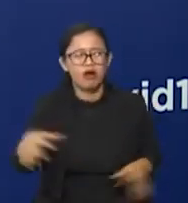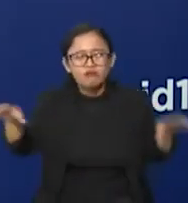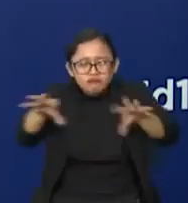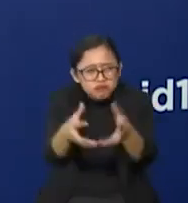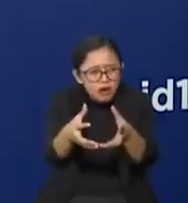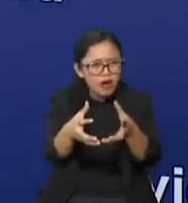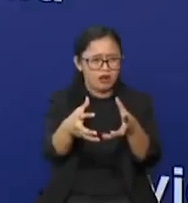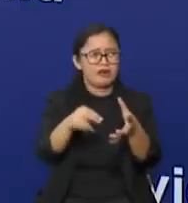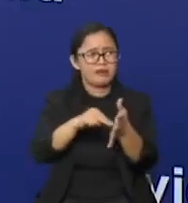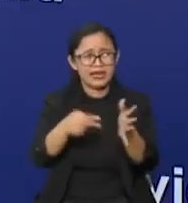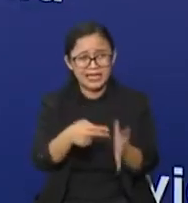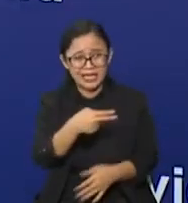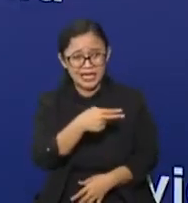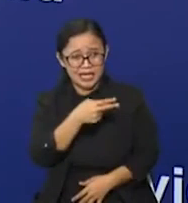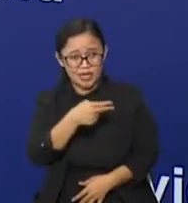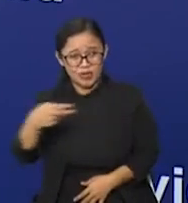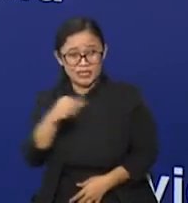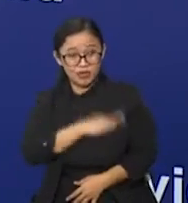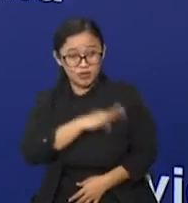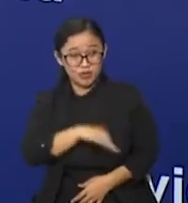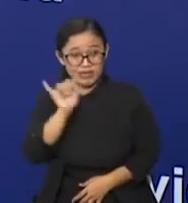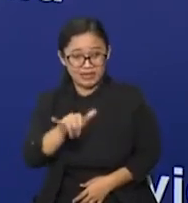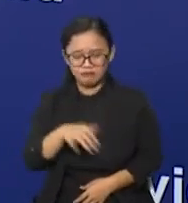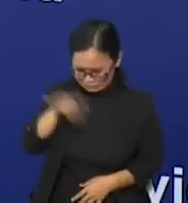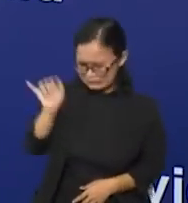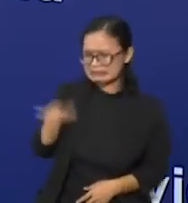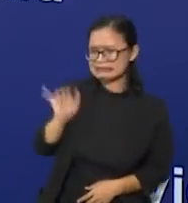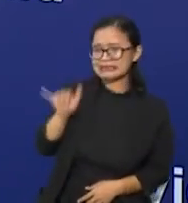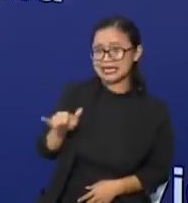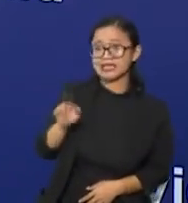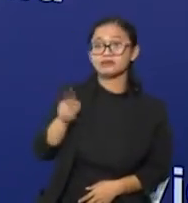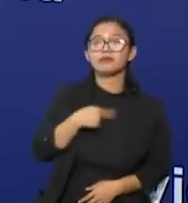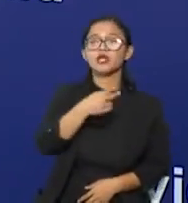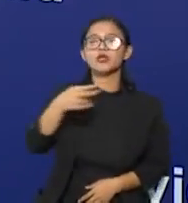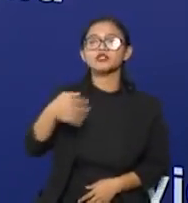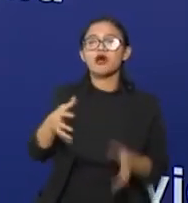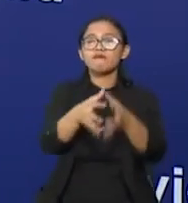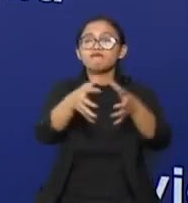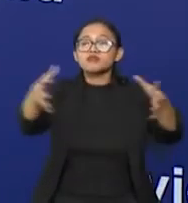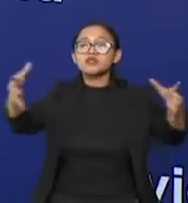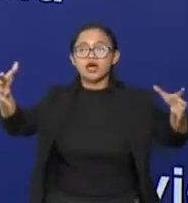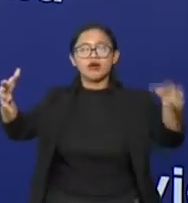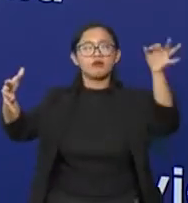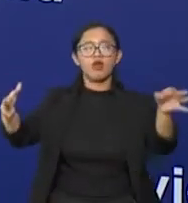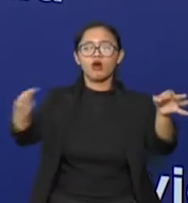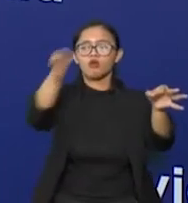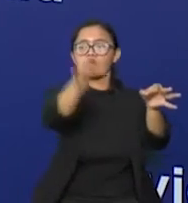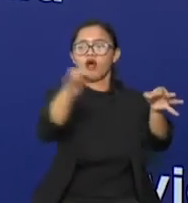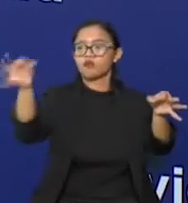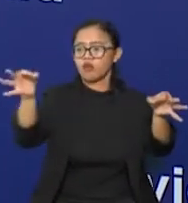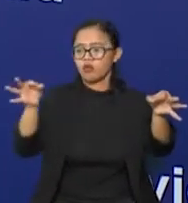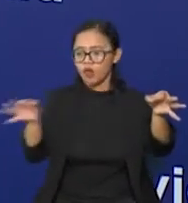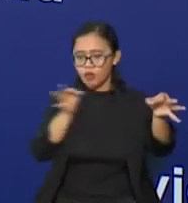sangat sangat diuntungkan karena berpulau Pulau kalau kita bicara Indonesia yang besar dan mengatakan secara nasional